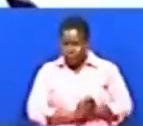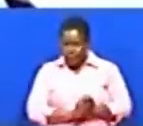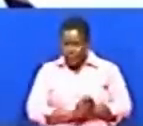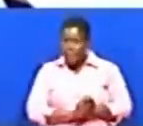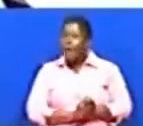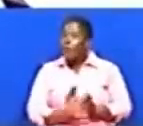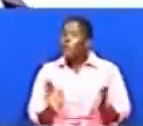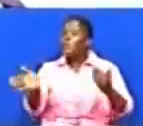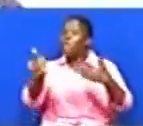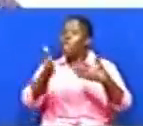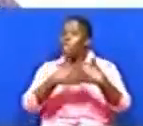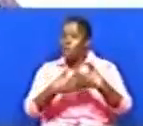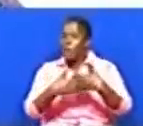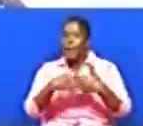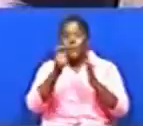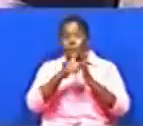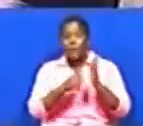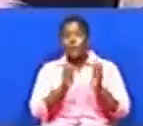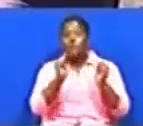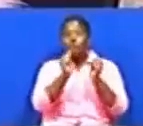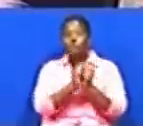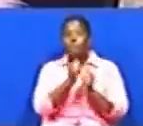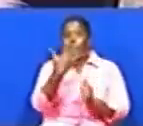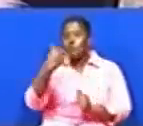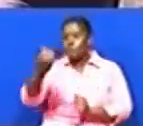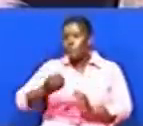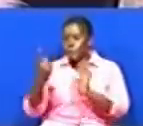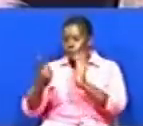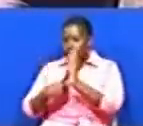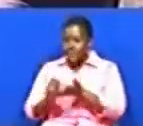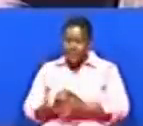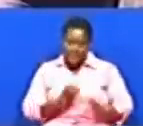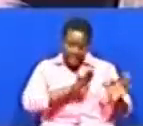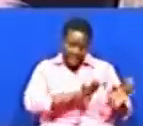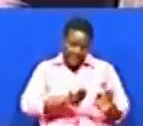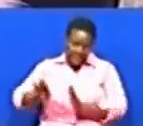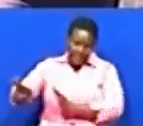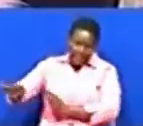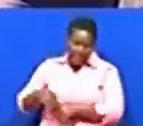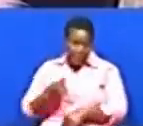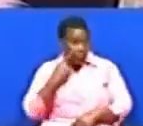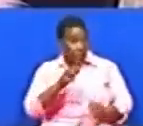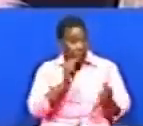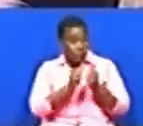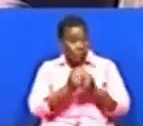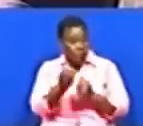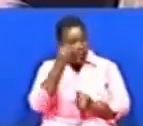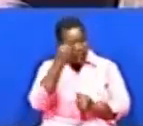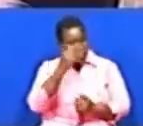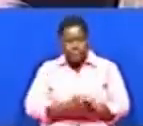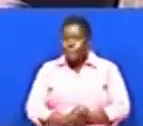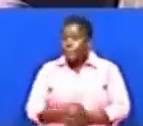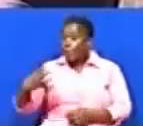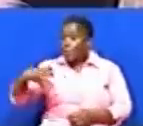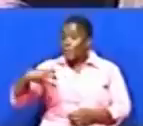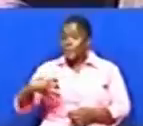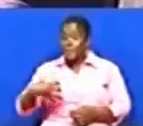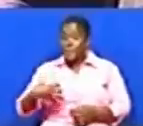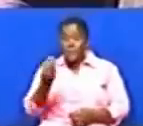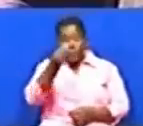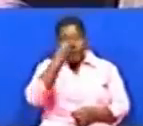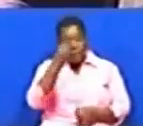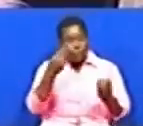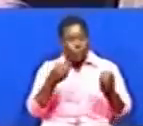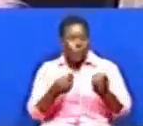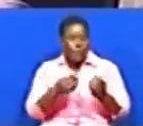na dirisha hilo kufungua rasmi Juni 15 mwaka huu. Tukiachana na masuala ya siasa, tugeukie elimu sasa. Waziri